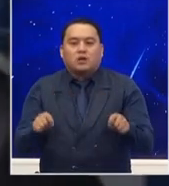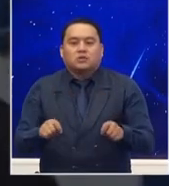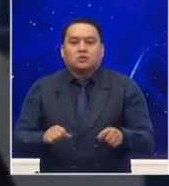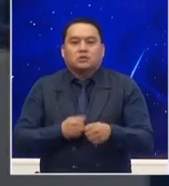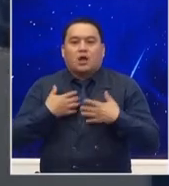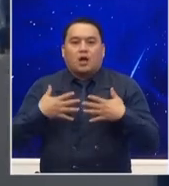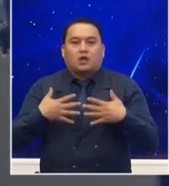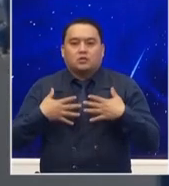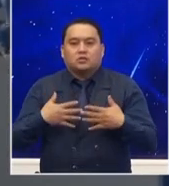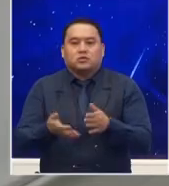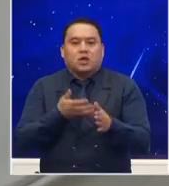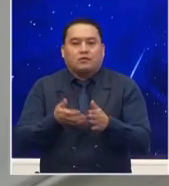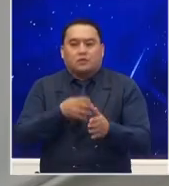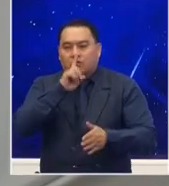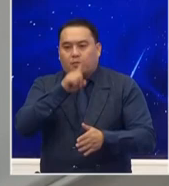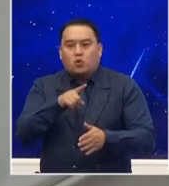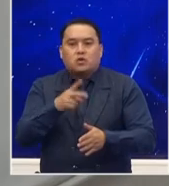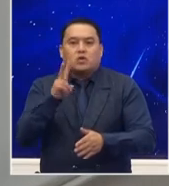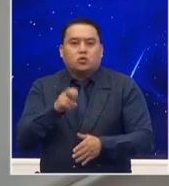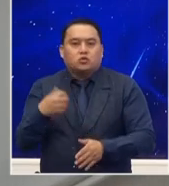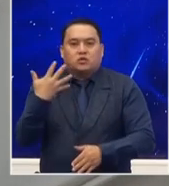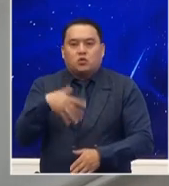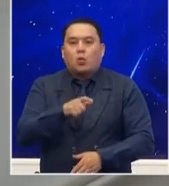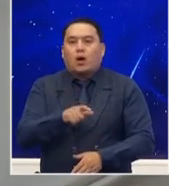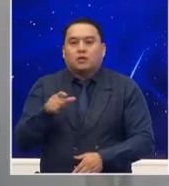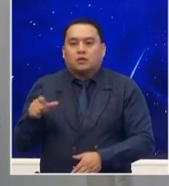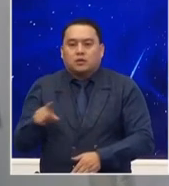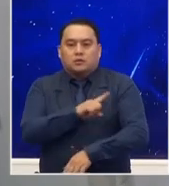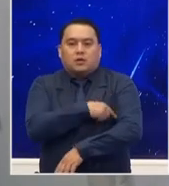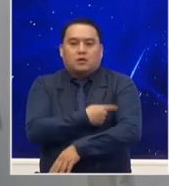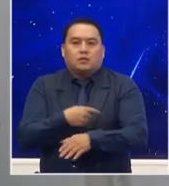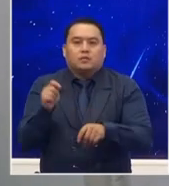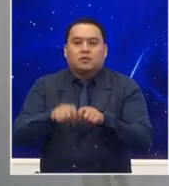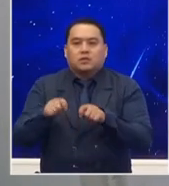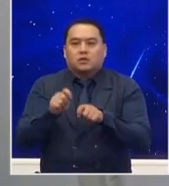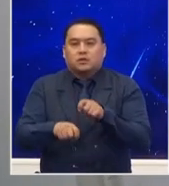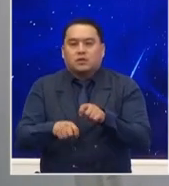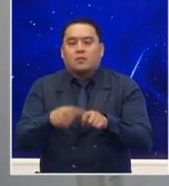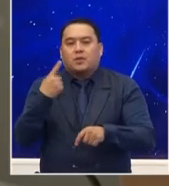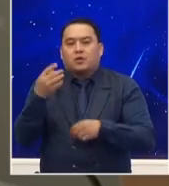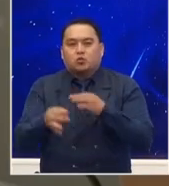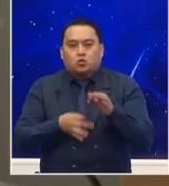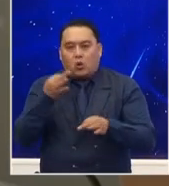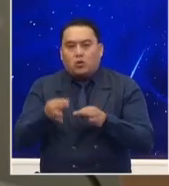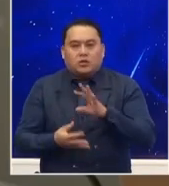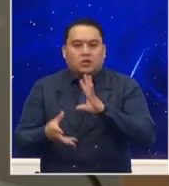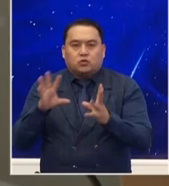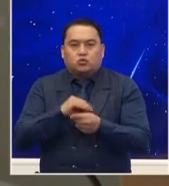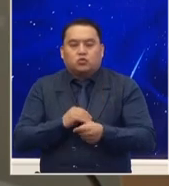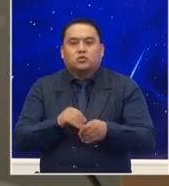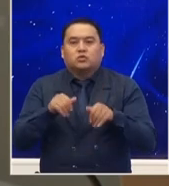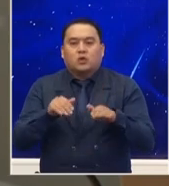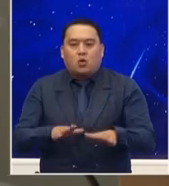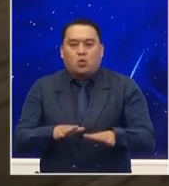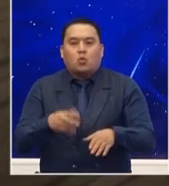кислородтан тапшылық болмайды. Әрі күніне 250 адамға дейін ПЦР тесті алынады, бір тәулікте нәтижесі шығады.